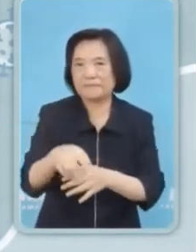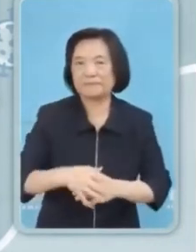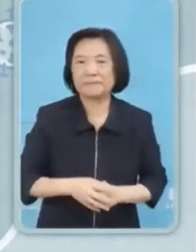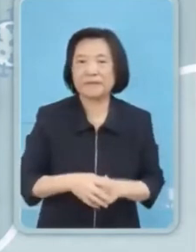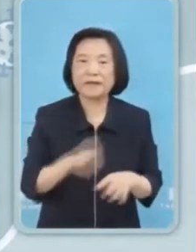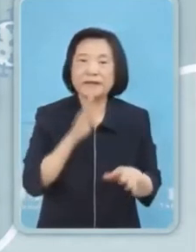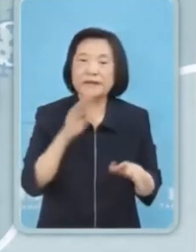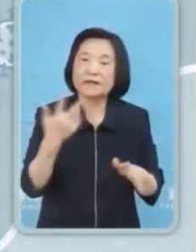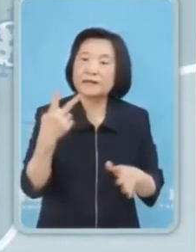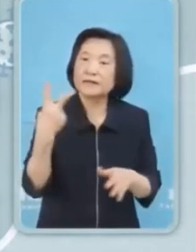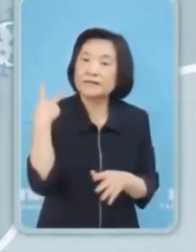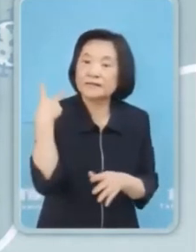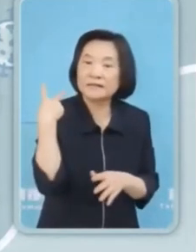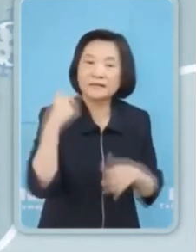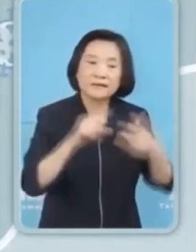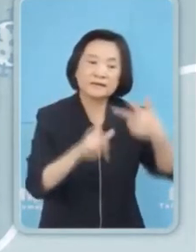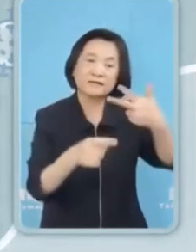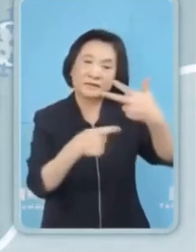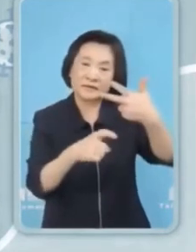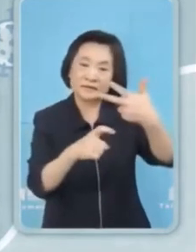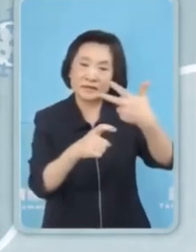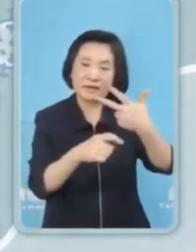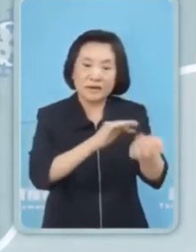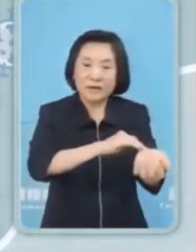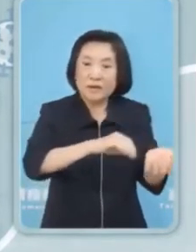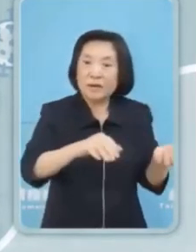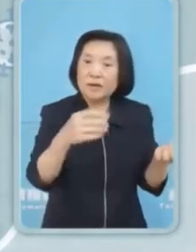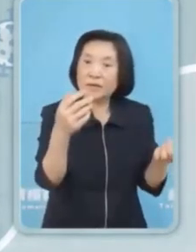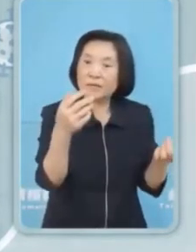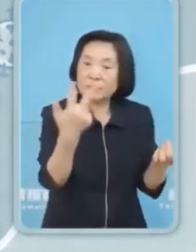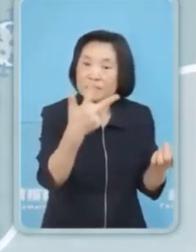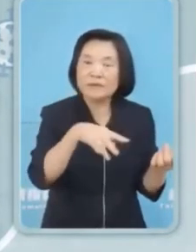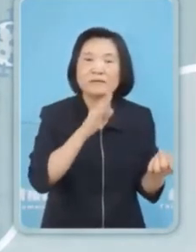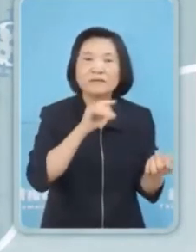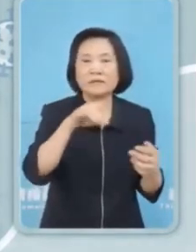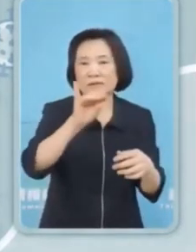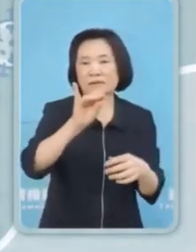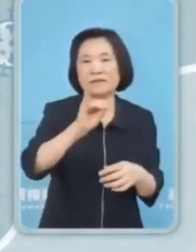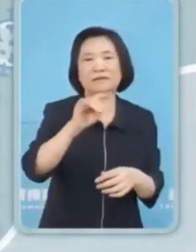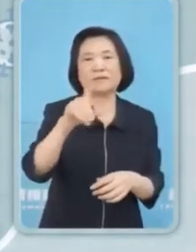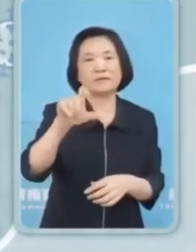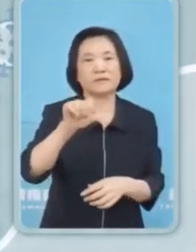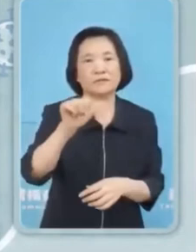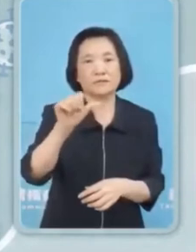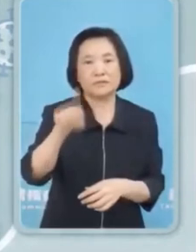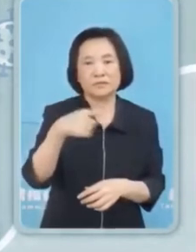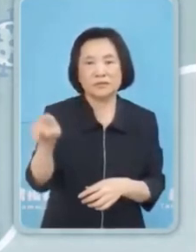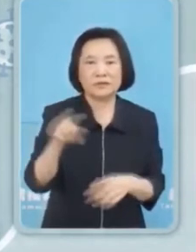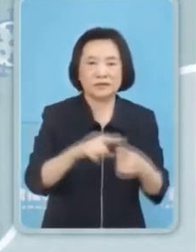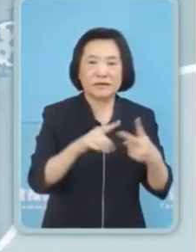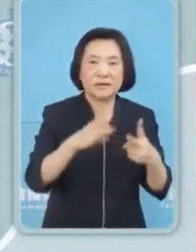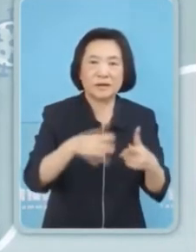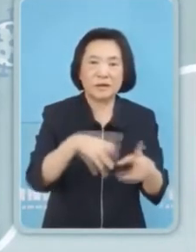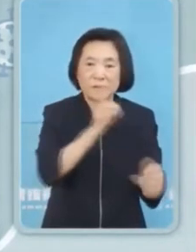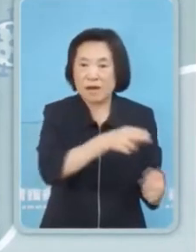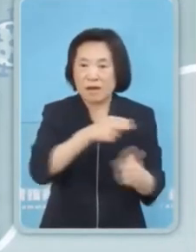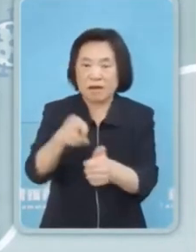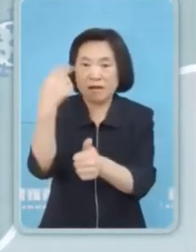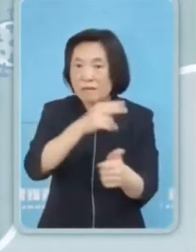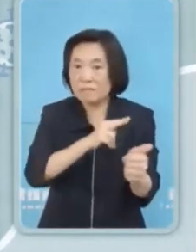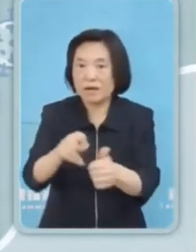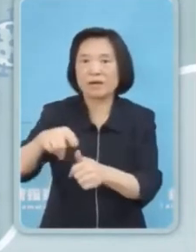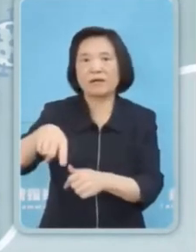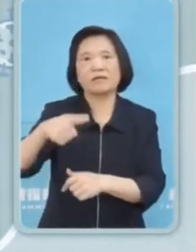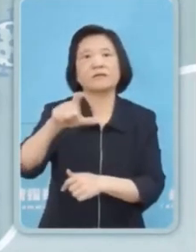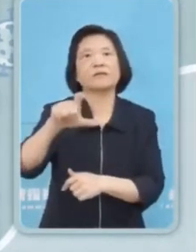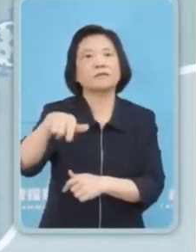前天你知道哈，我们7家医院做1065个哈，然后筛那个机动队哈做了689，